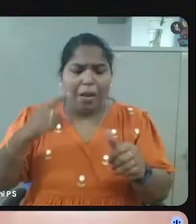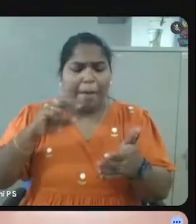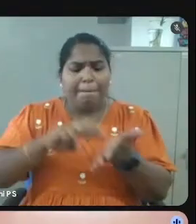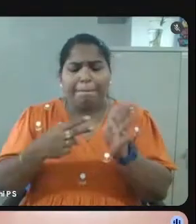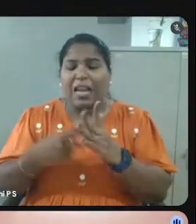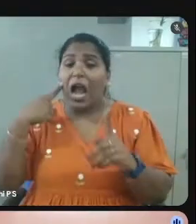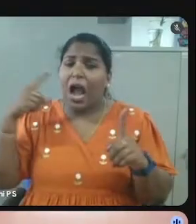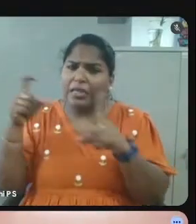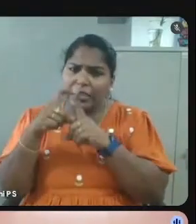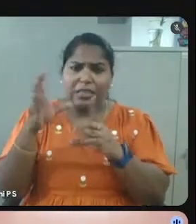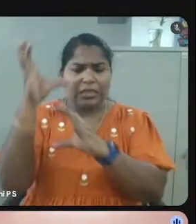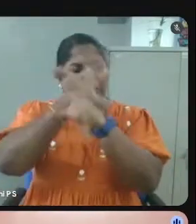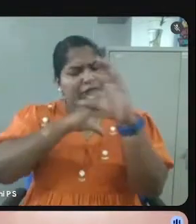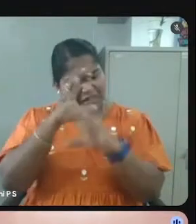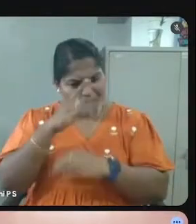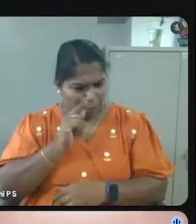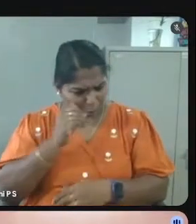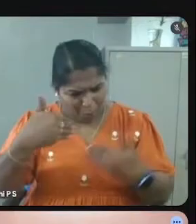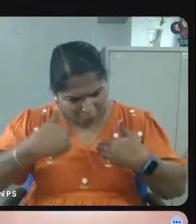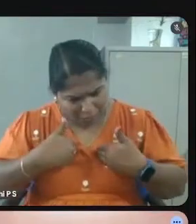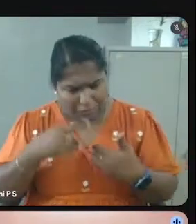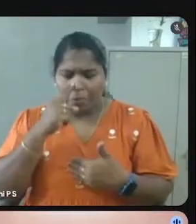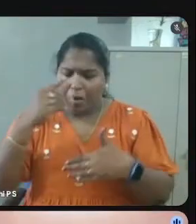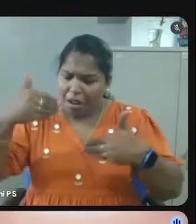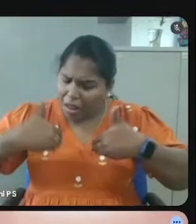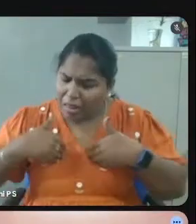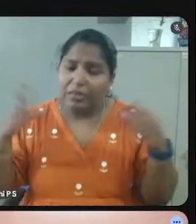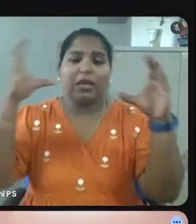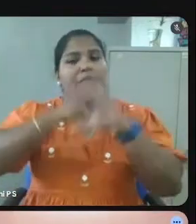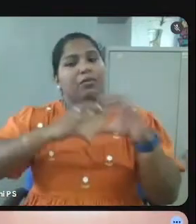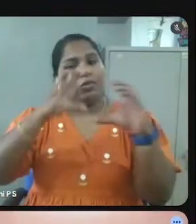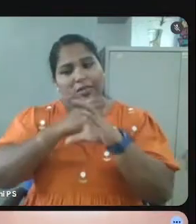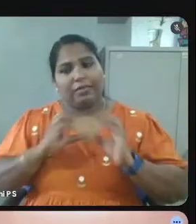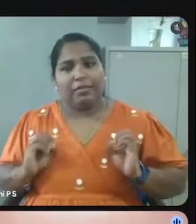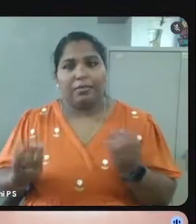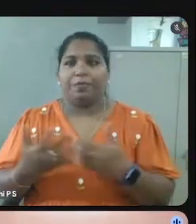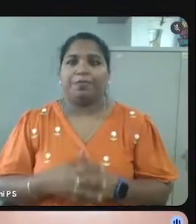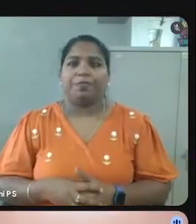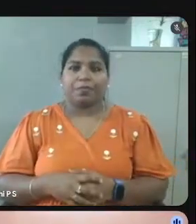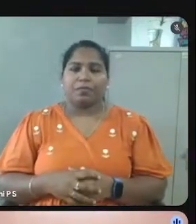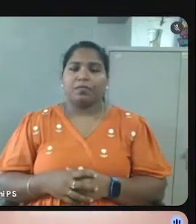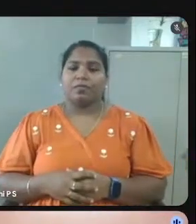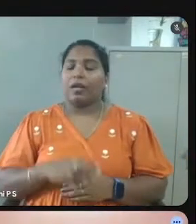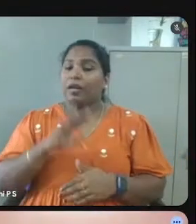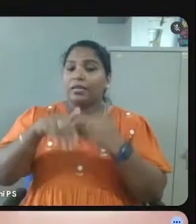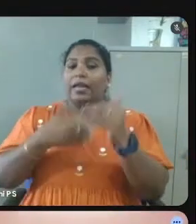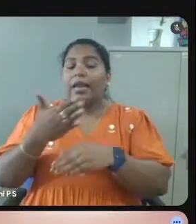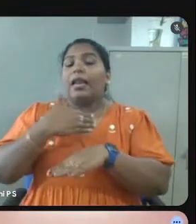ഞാൻ ആൺ തന്നോ ഞാൻ പെൺ തന്നോ, ഇതിന്റെ കൺഫ്യൂഷൻസ് ഉണ്ടായിരിക്കും. പിന്നെ ലേറ്റന്റ്